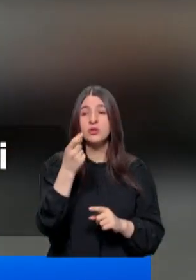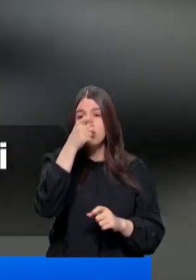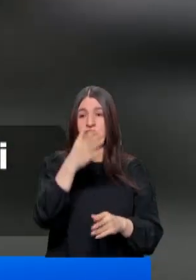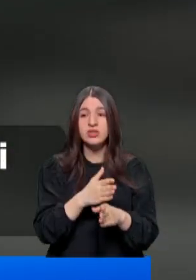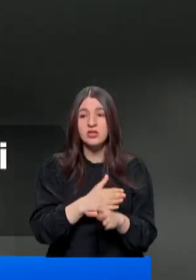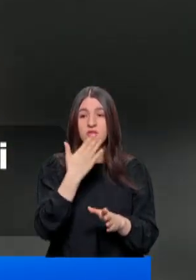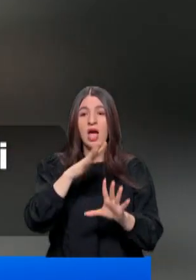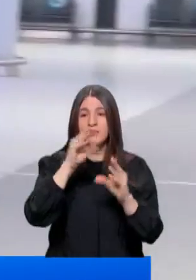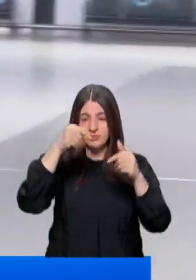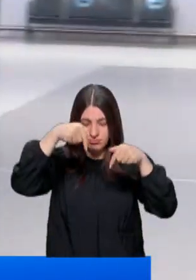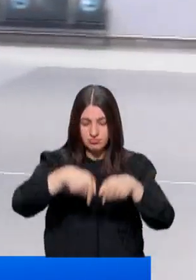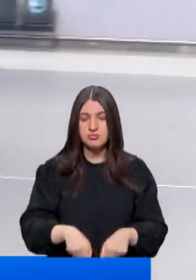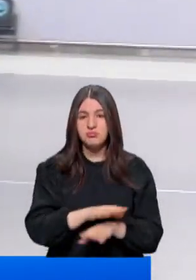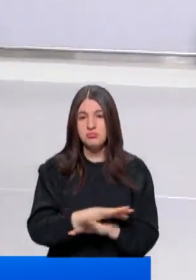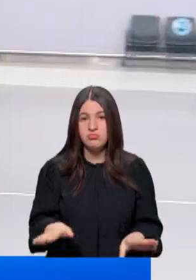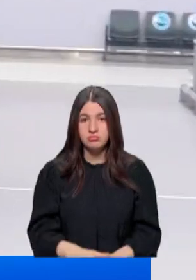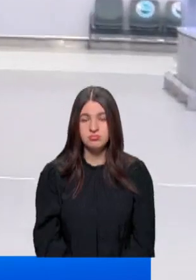vatandaşı yok. Hepsi sığınağa indi.